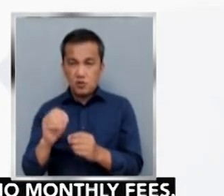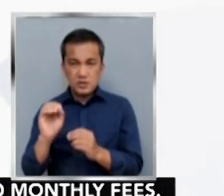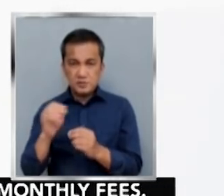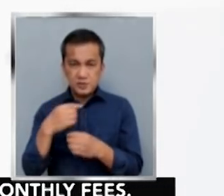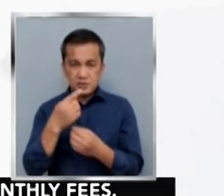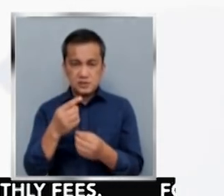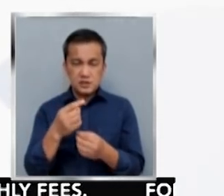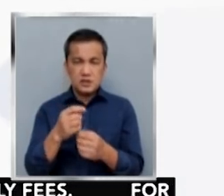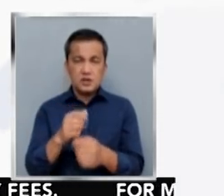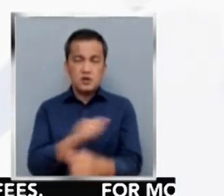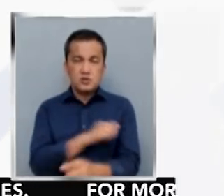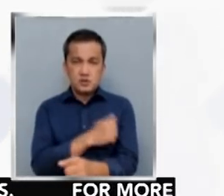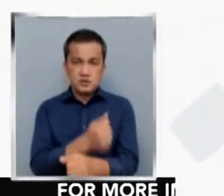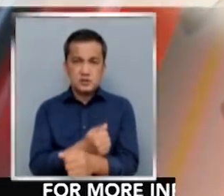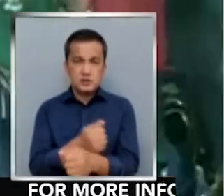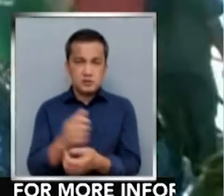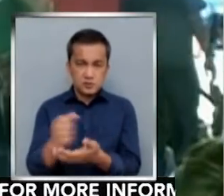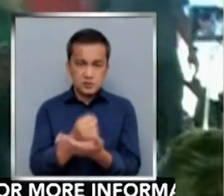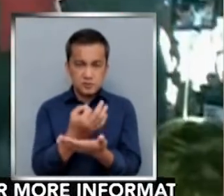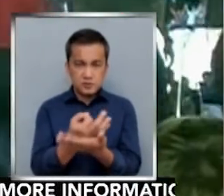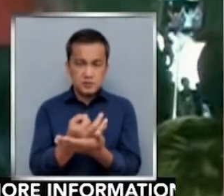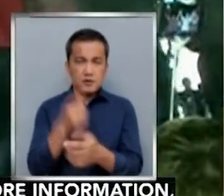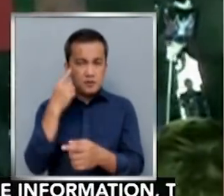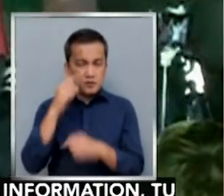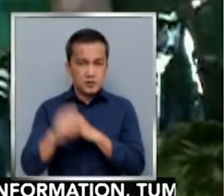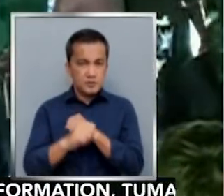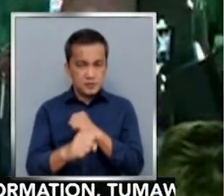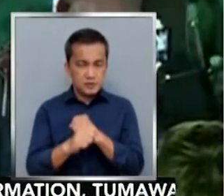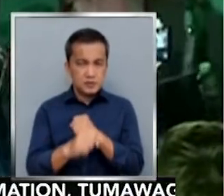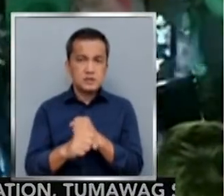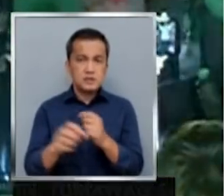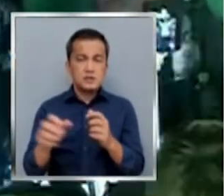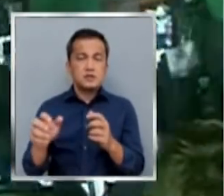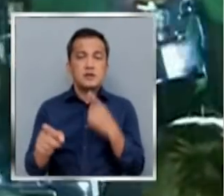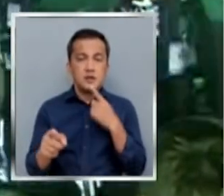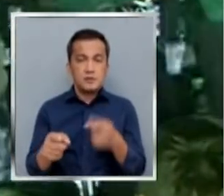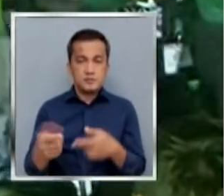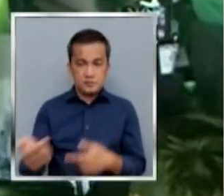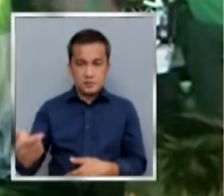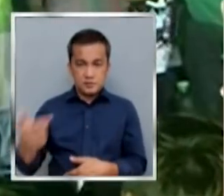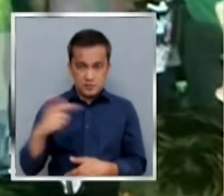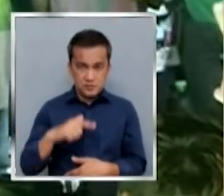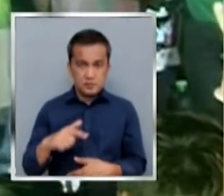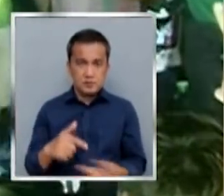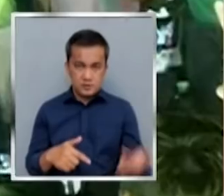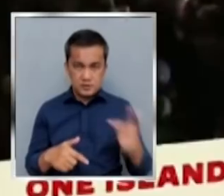Disaster Relief Operations at iba pa. Mula sa GMA Regional TV Balitang Bisda, ako si Fe